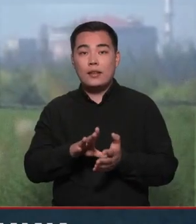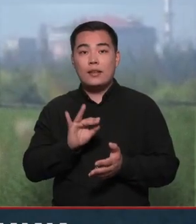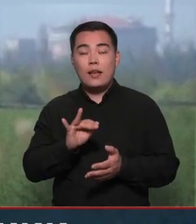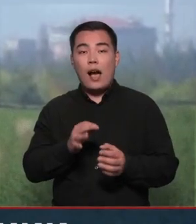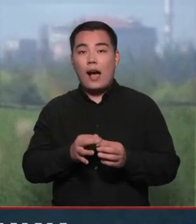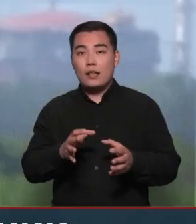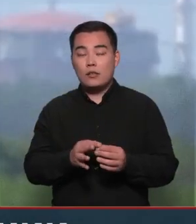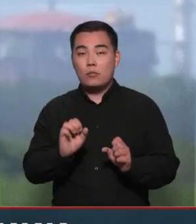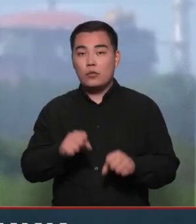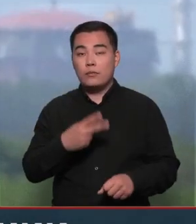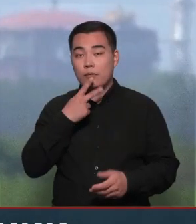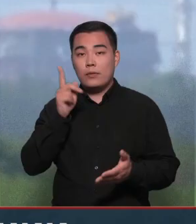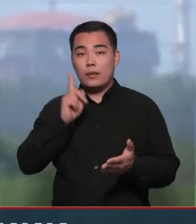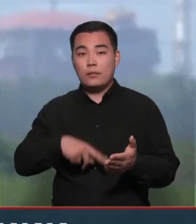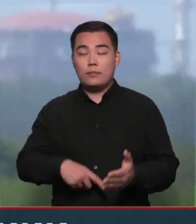так и